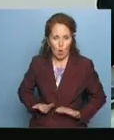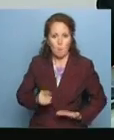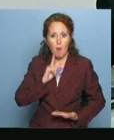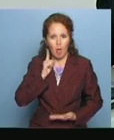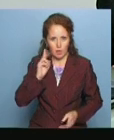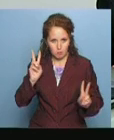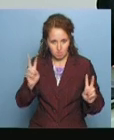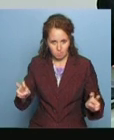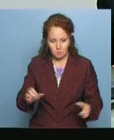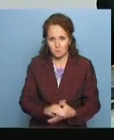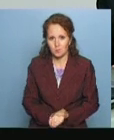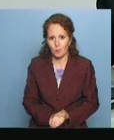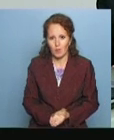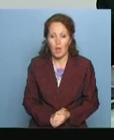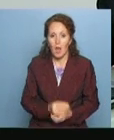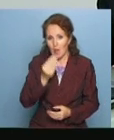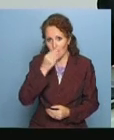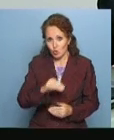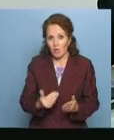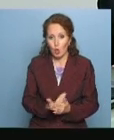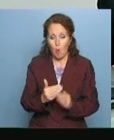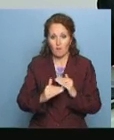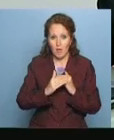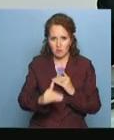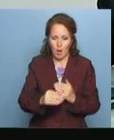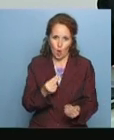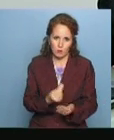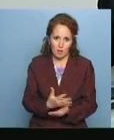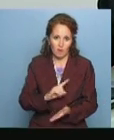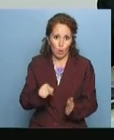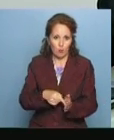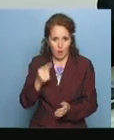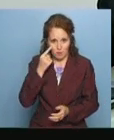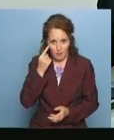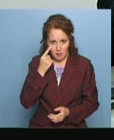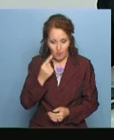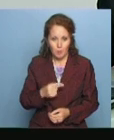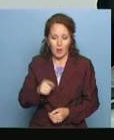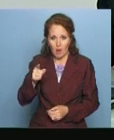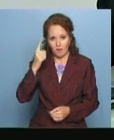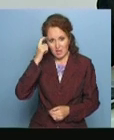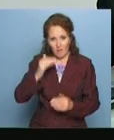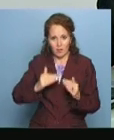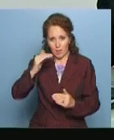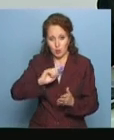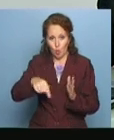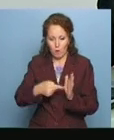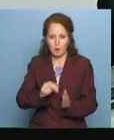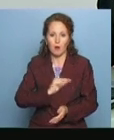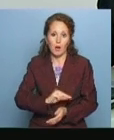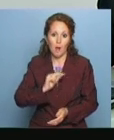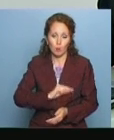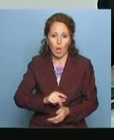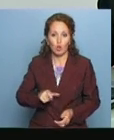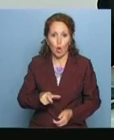Качество нового асфальта оценили в Глазове. В северной столице республики работала дорожная лаборатория Минтранса. На соответствие